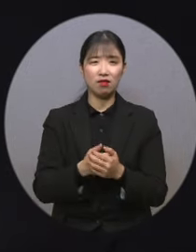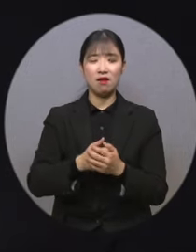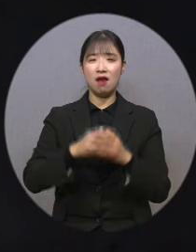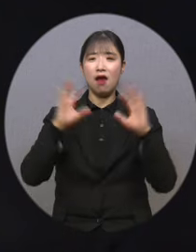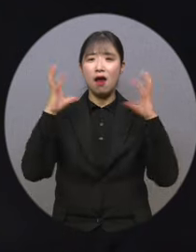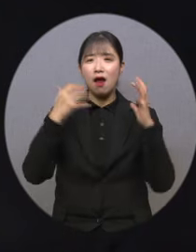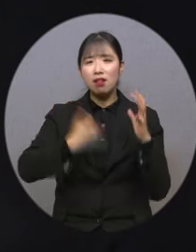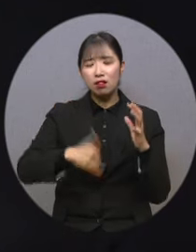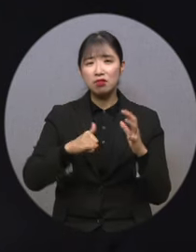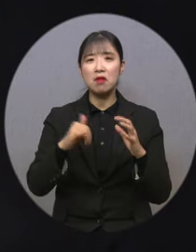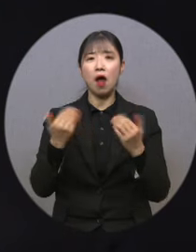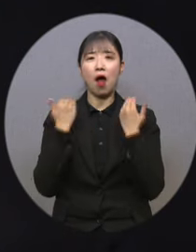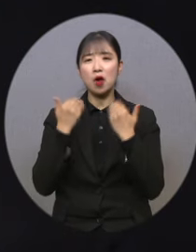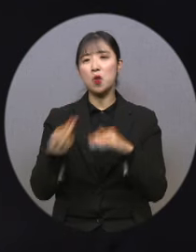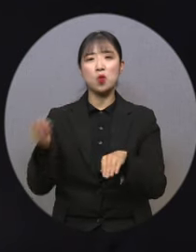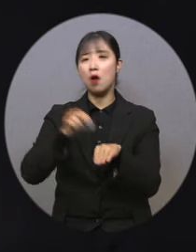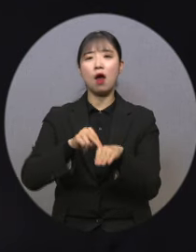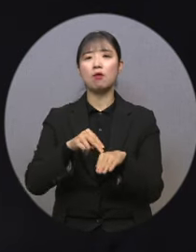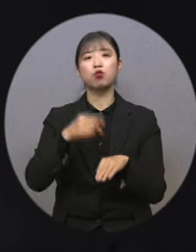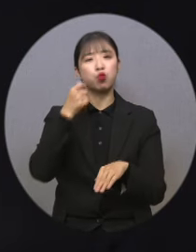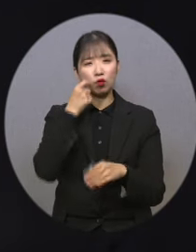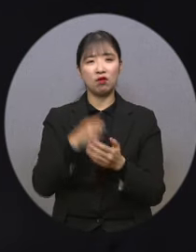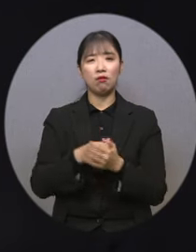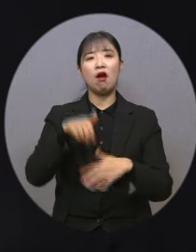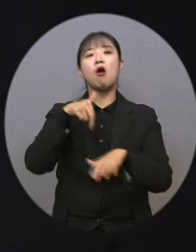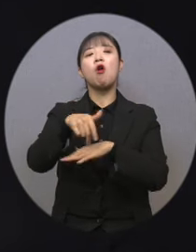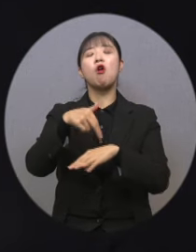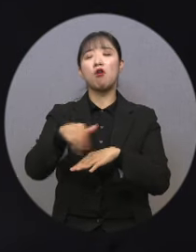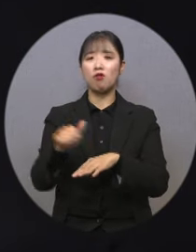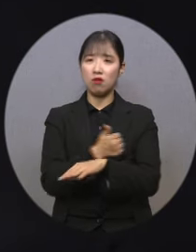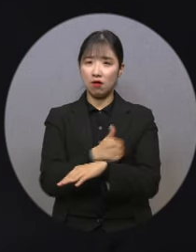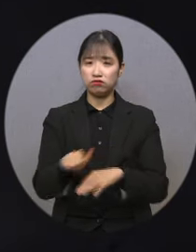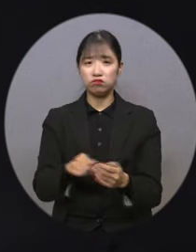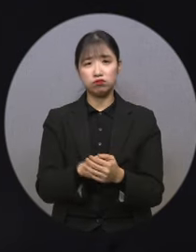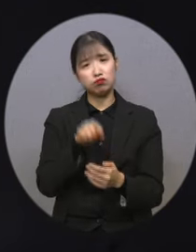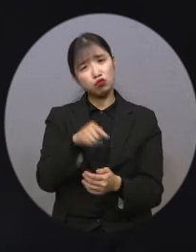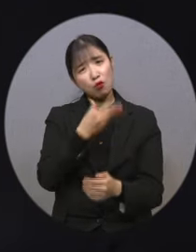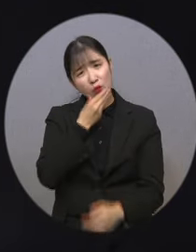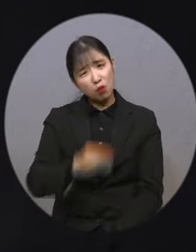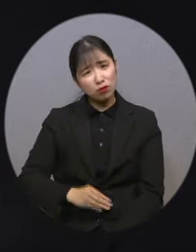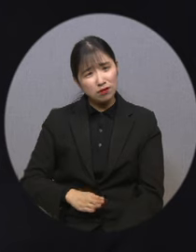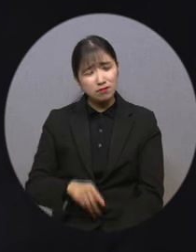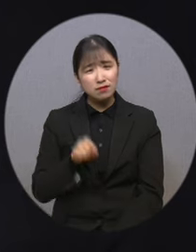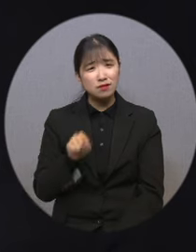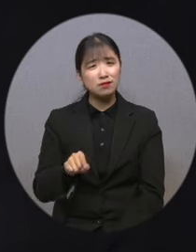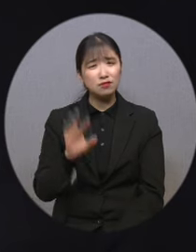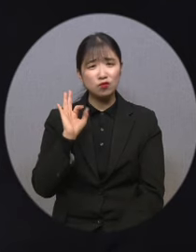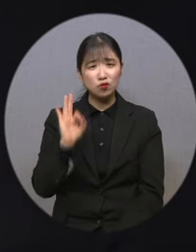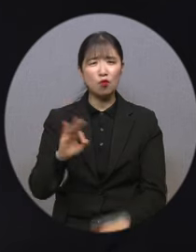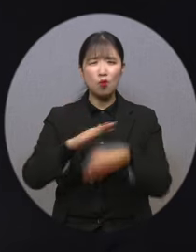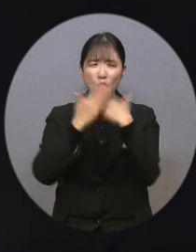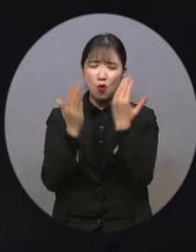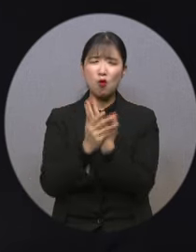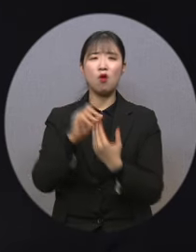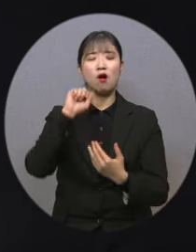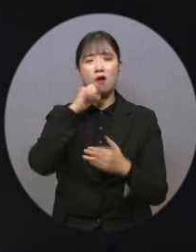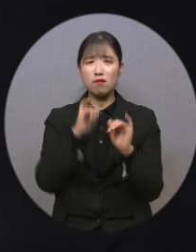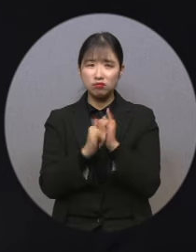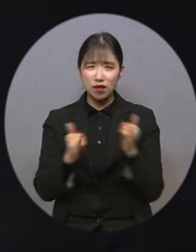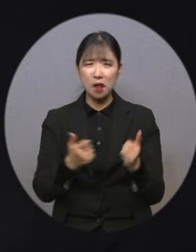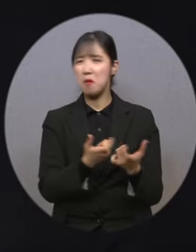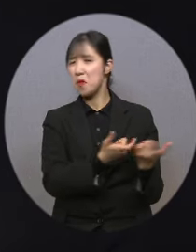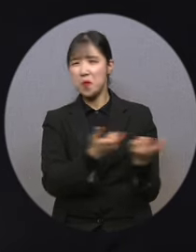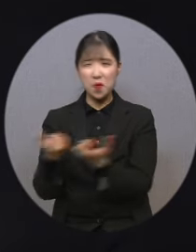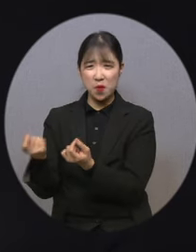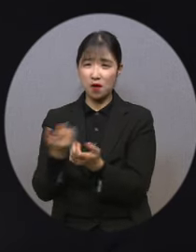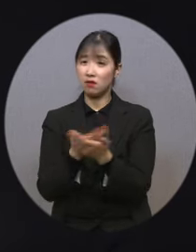태워서 학교도 갈 수 없어요 걸어 다녀야 된다는 겁니다 이런 복지 그 돈도 모든 그 어려운 사람 한테